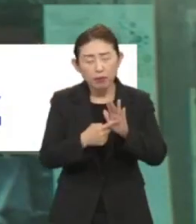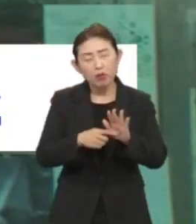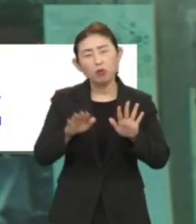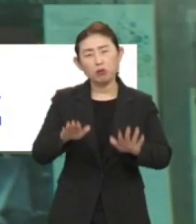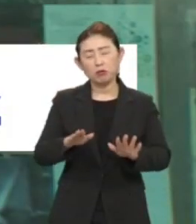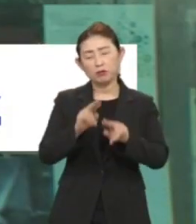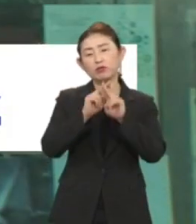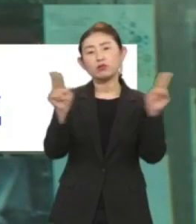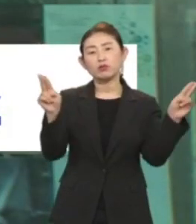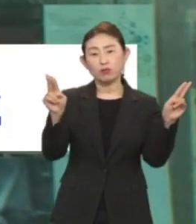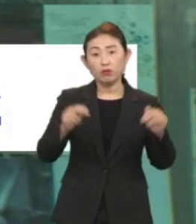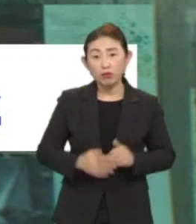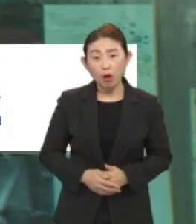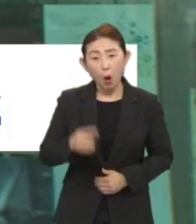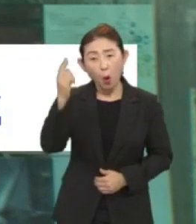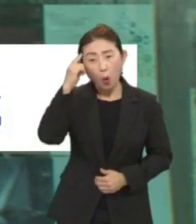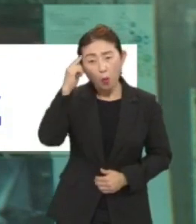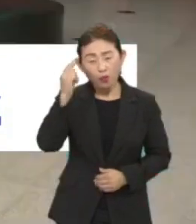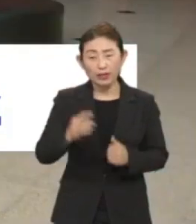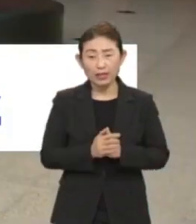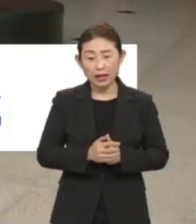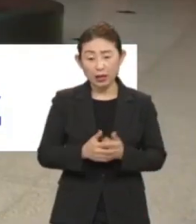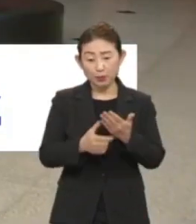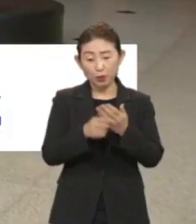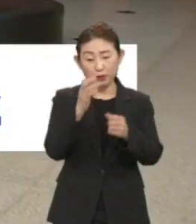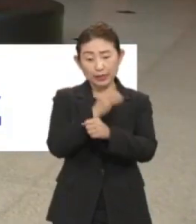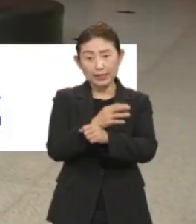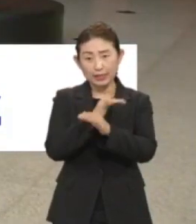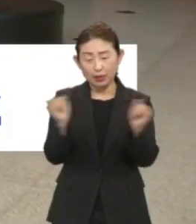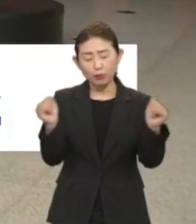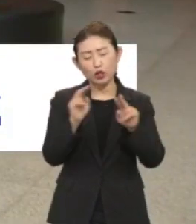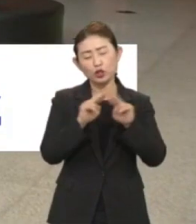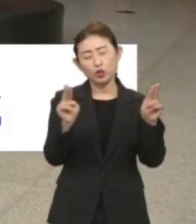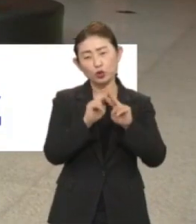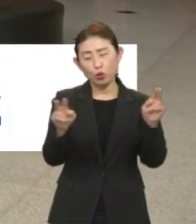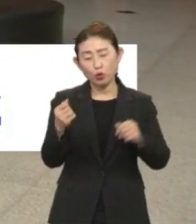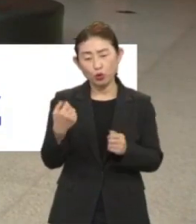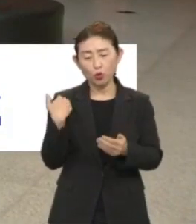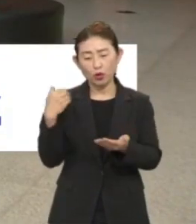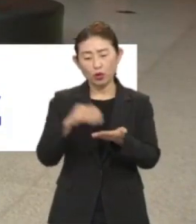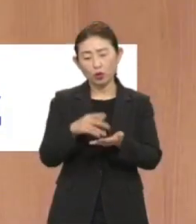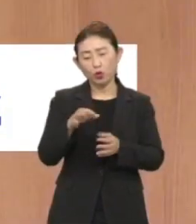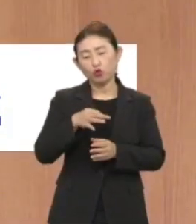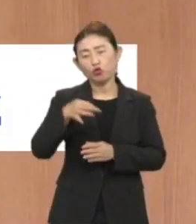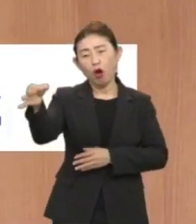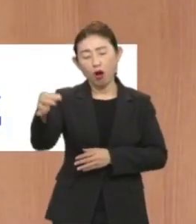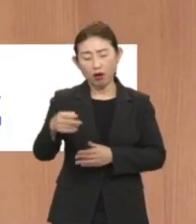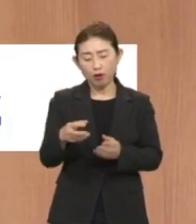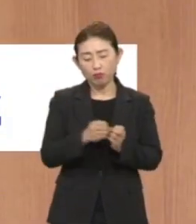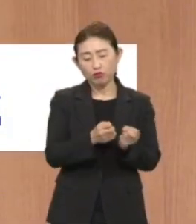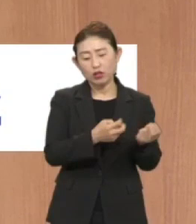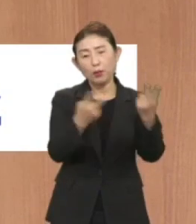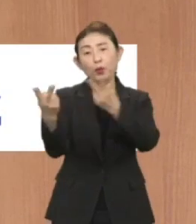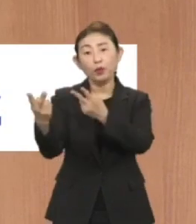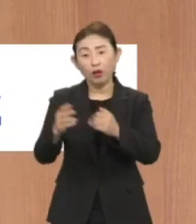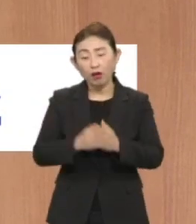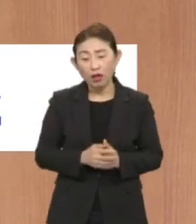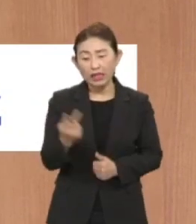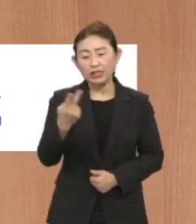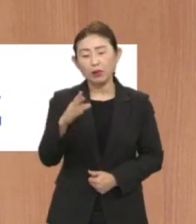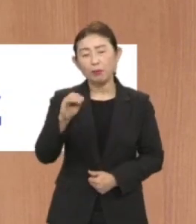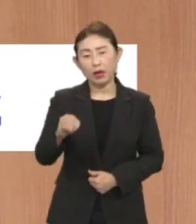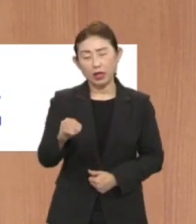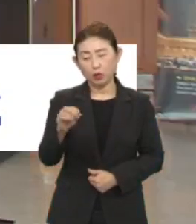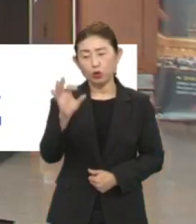대전 예당은 예매자에게 공연 취소와 환불 안내 물자를 발송했고 이로 인해 최소 2천만 원 가량의 환불금이